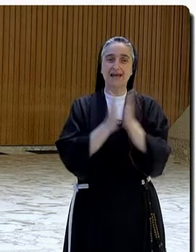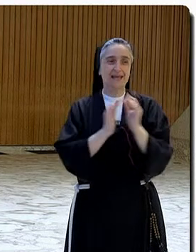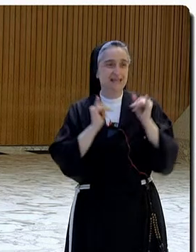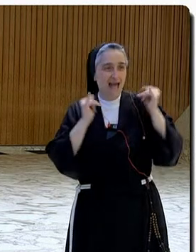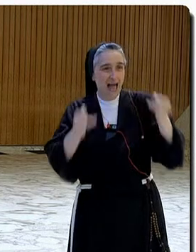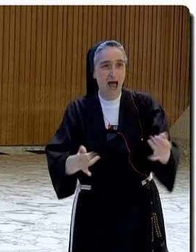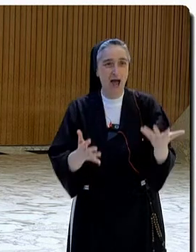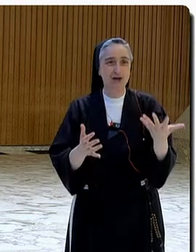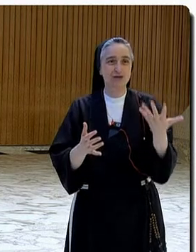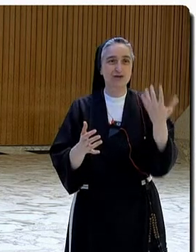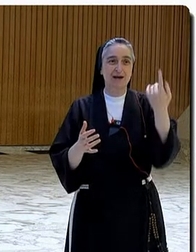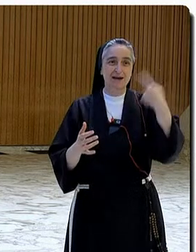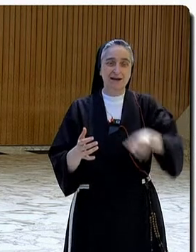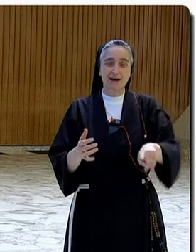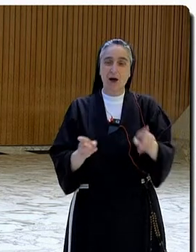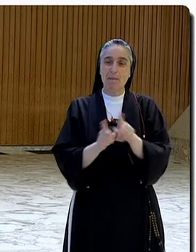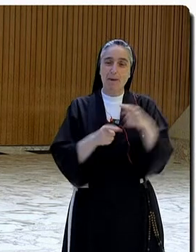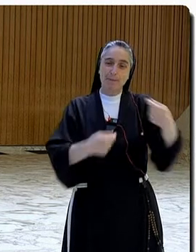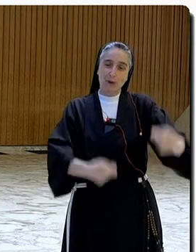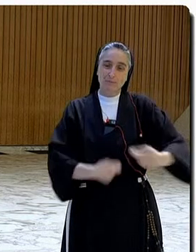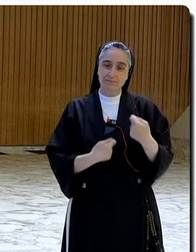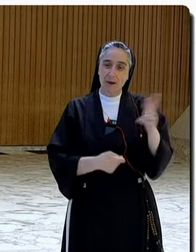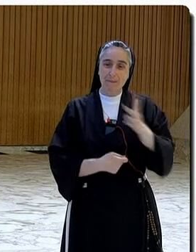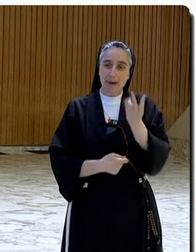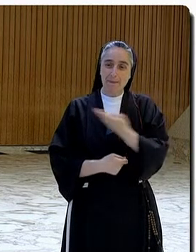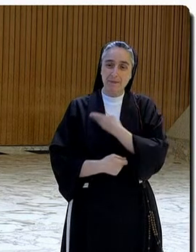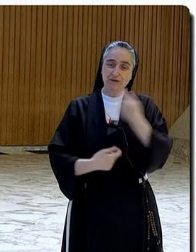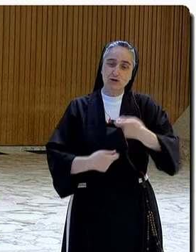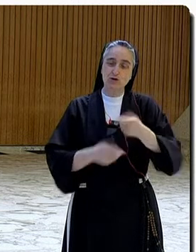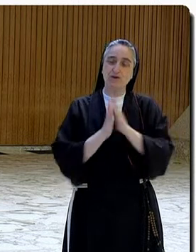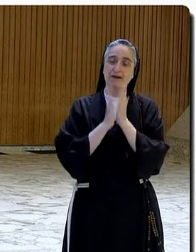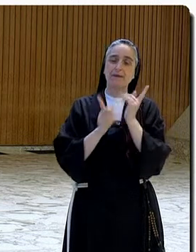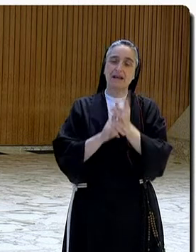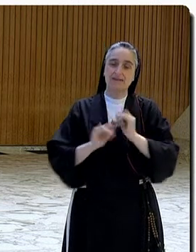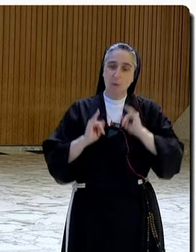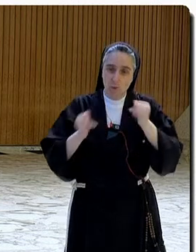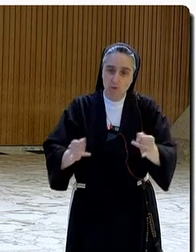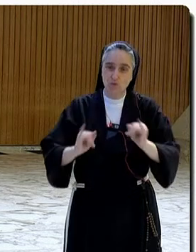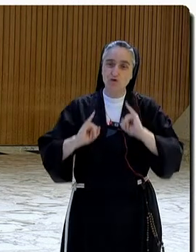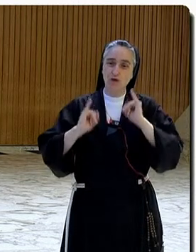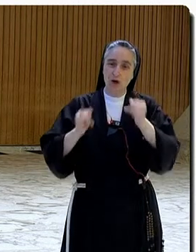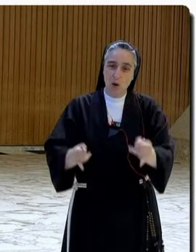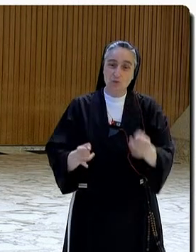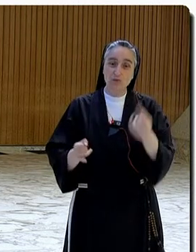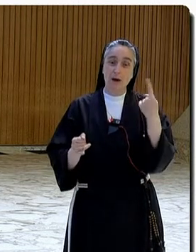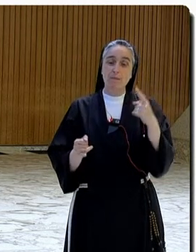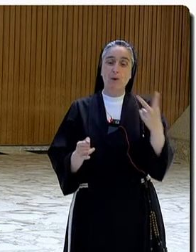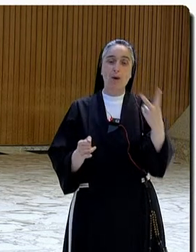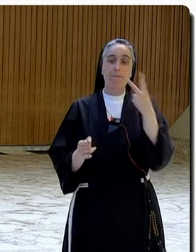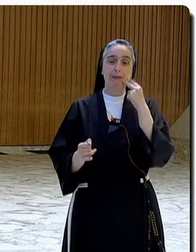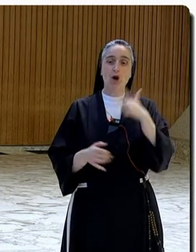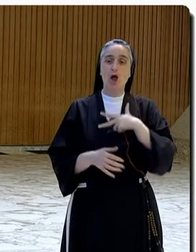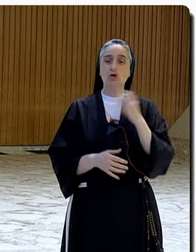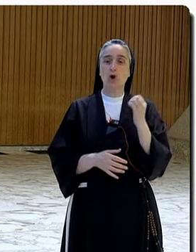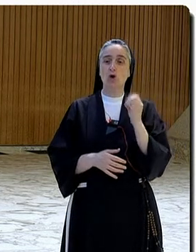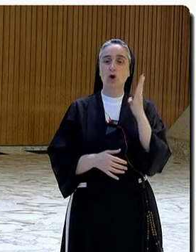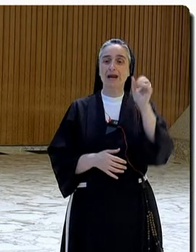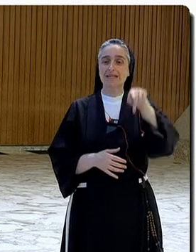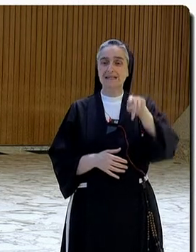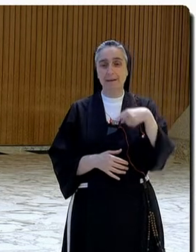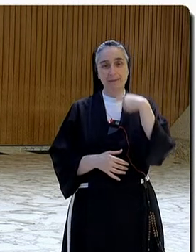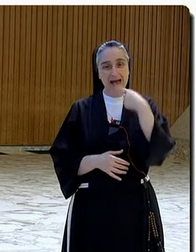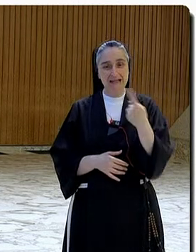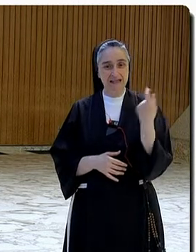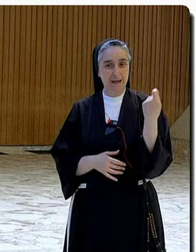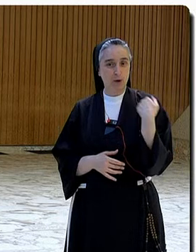uscita a cui ci sollecita continuamente Papa Francesco. E le parole di Don Oreste Benzi, che sono